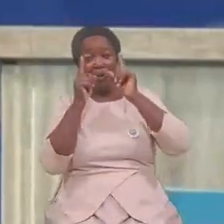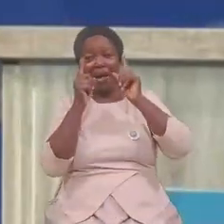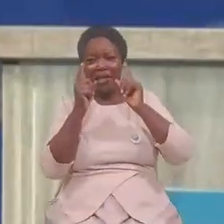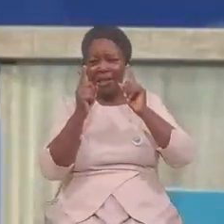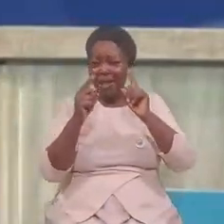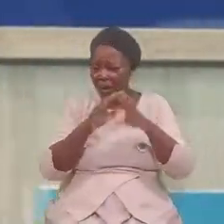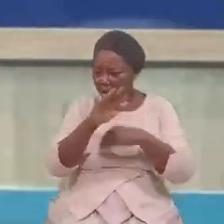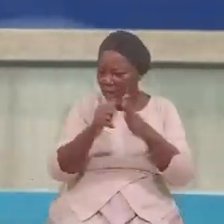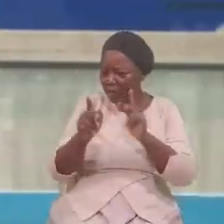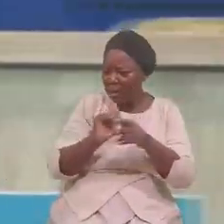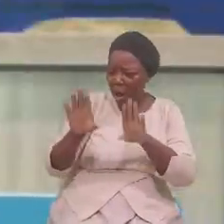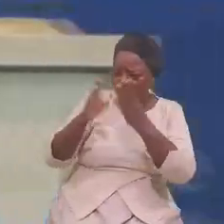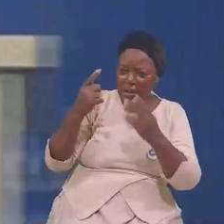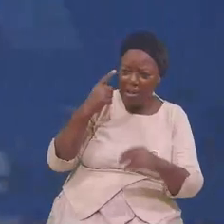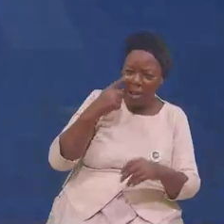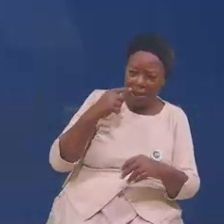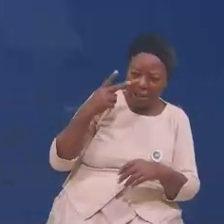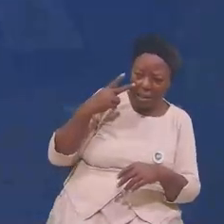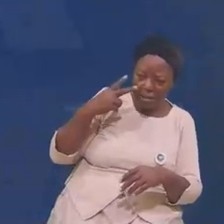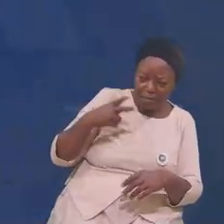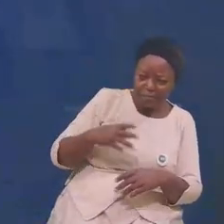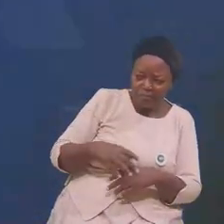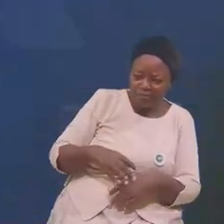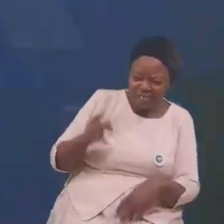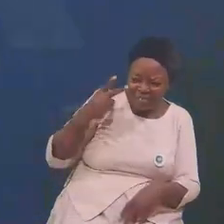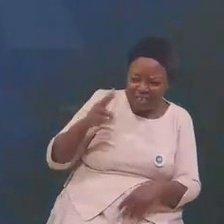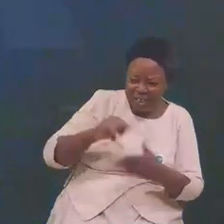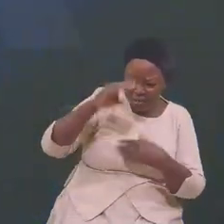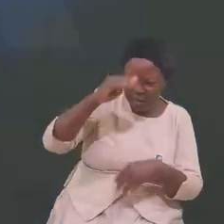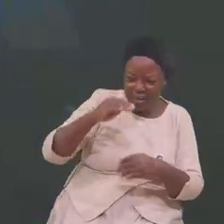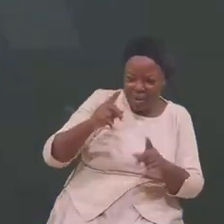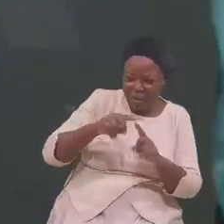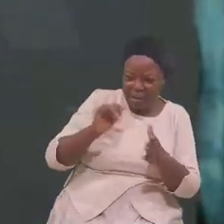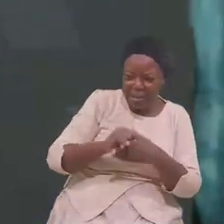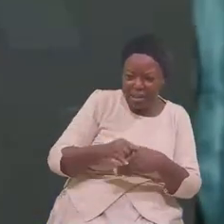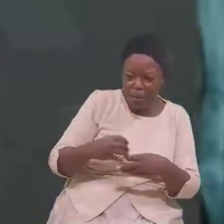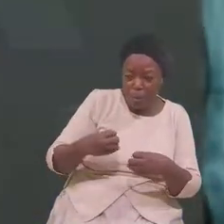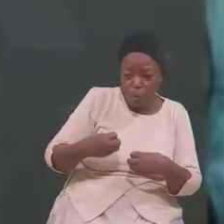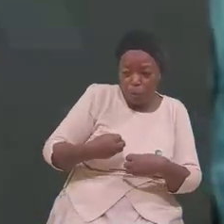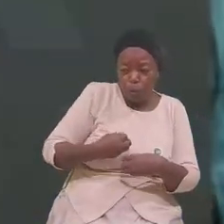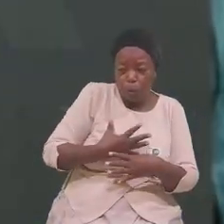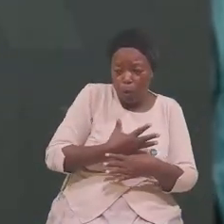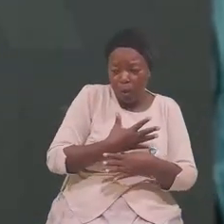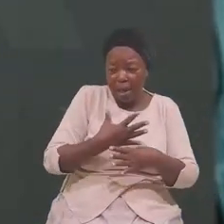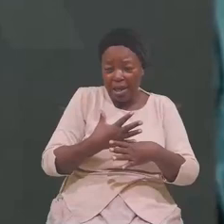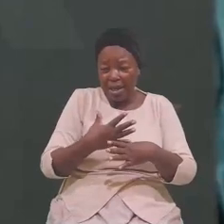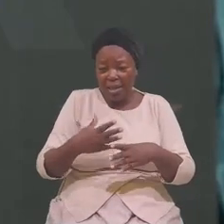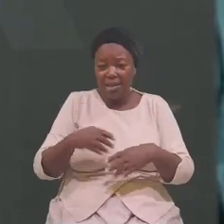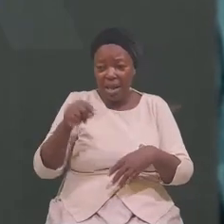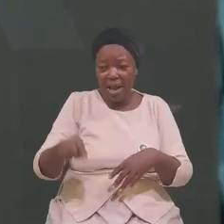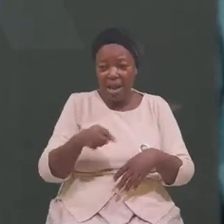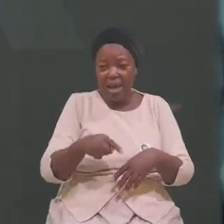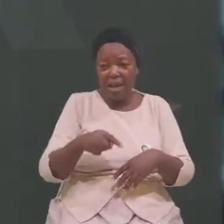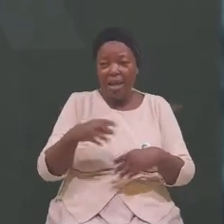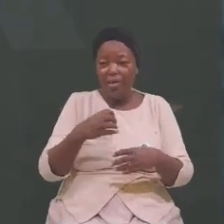avaient les yeux ouverts et qui regardaient l'homme. L'éléphantiasis, les gros pieds ont diminué pour devenir des